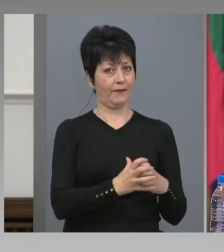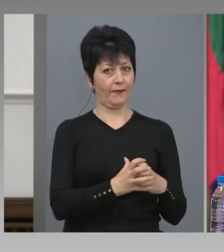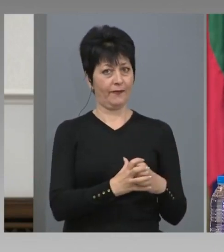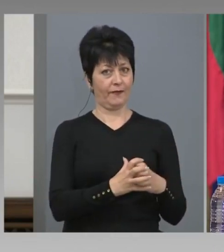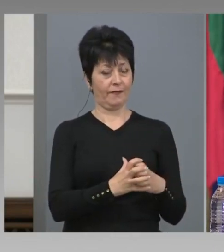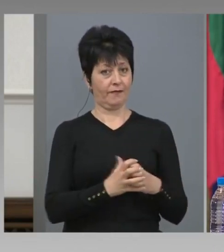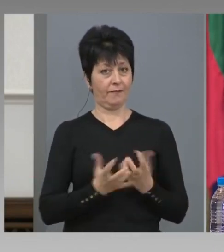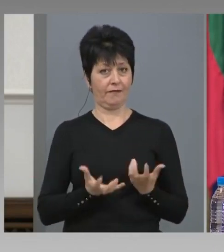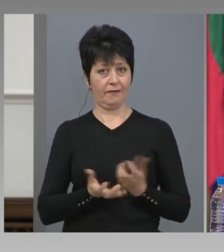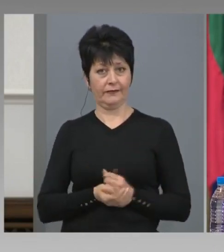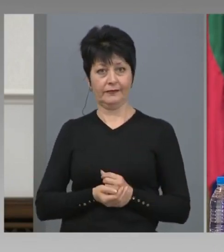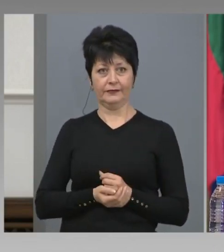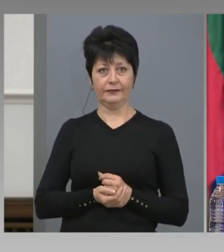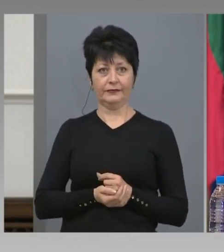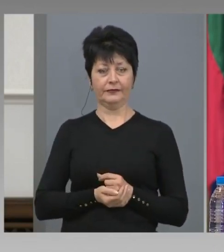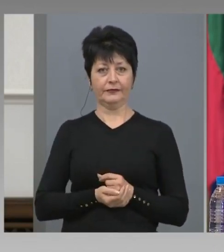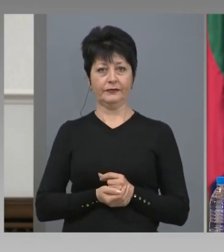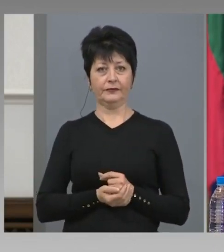Бил затворен щаба.